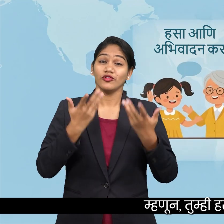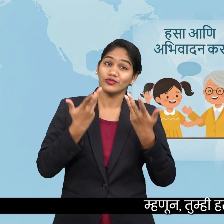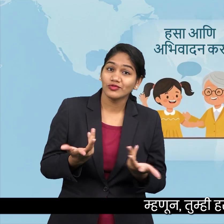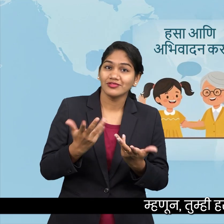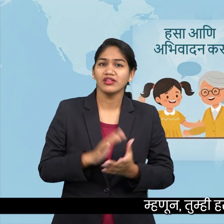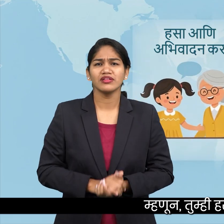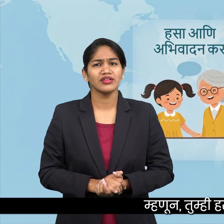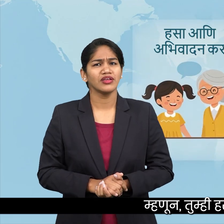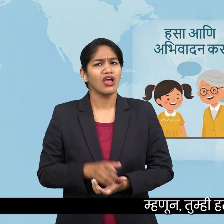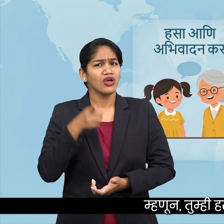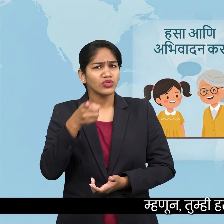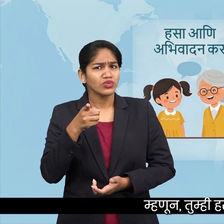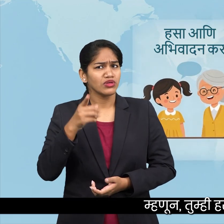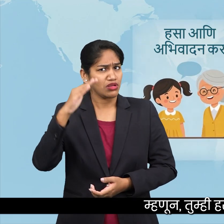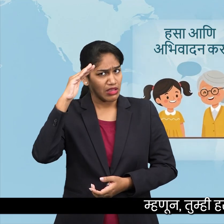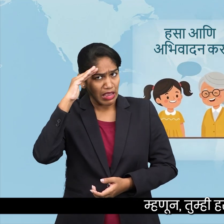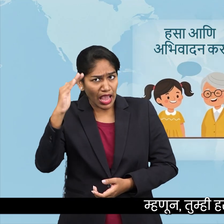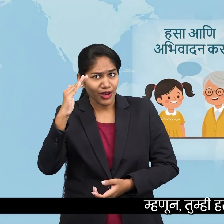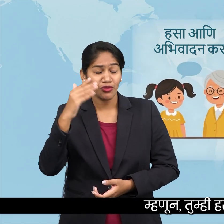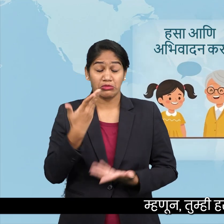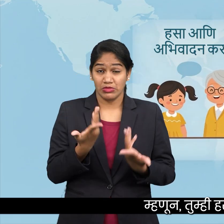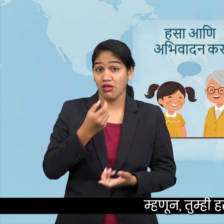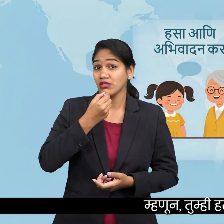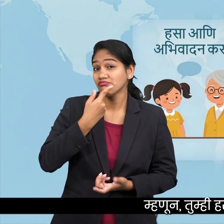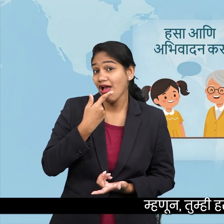म्हणून तुम्ही हसून नमस्कार करत असाल,